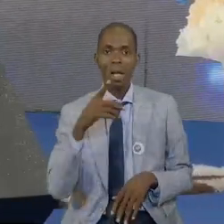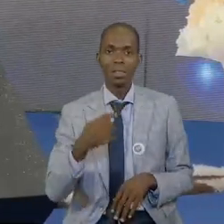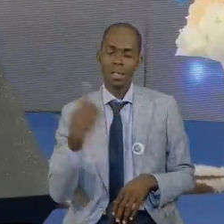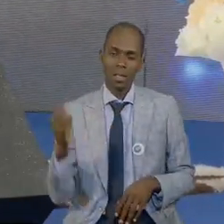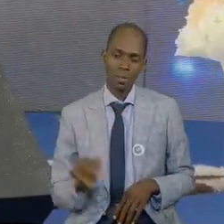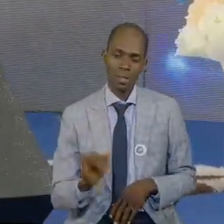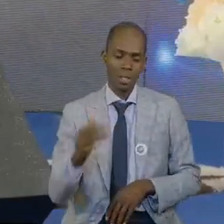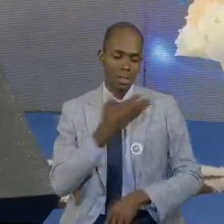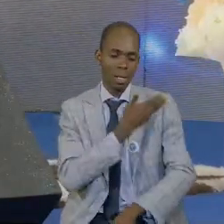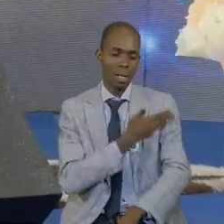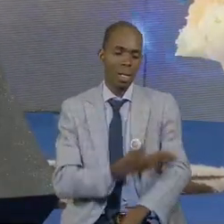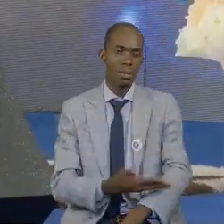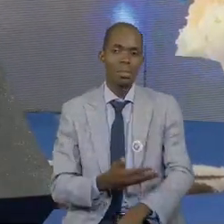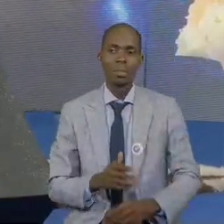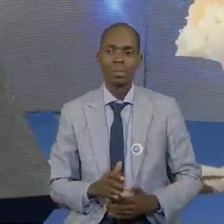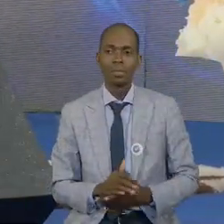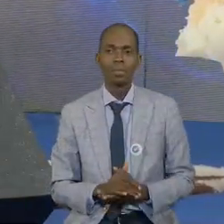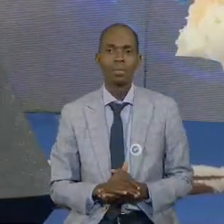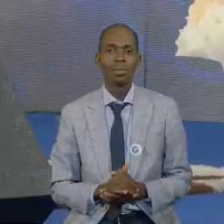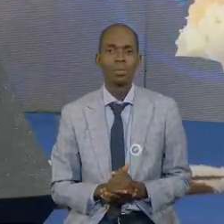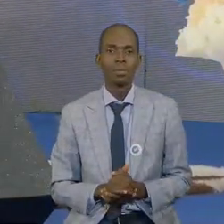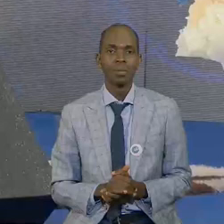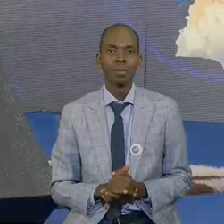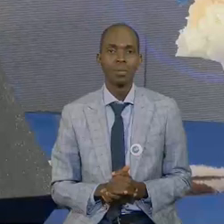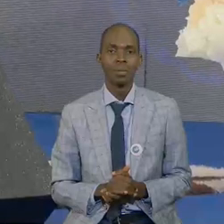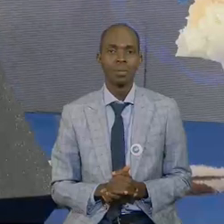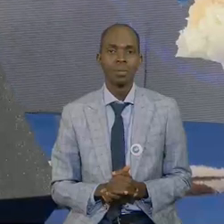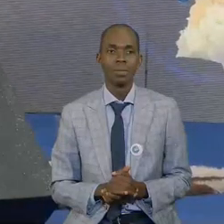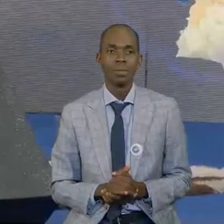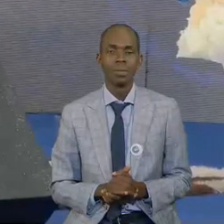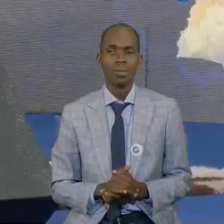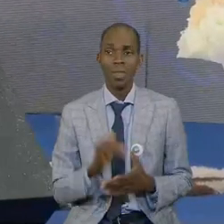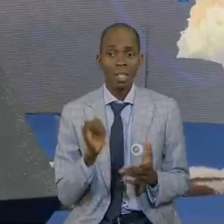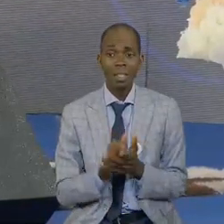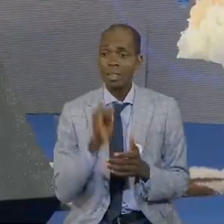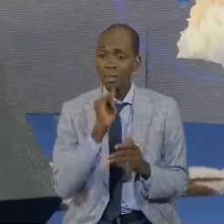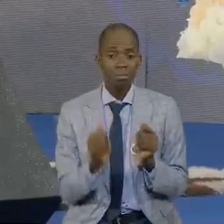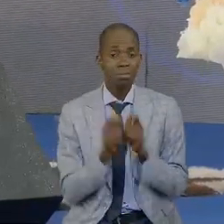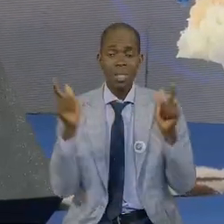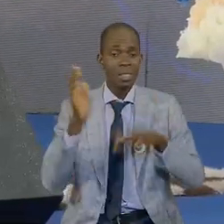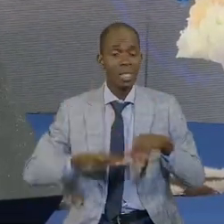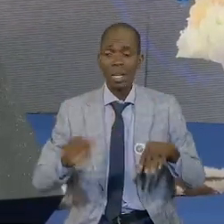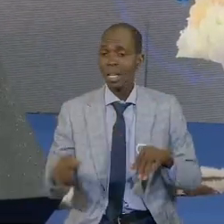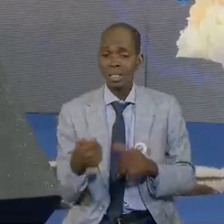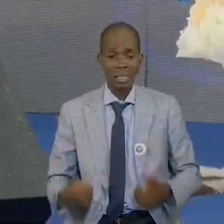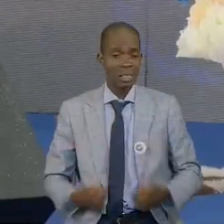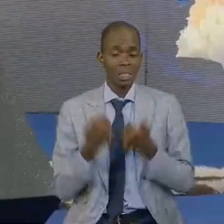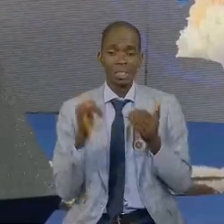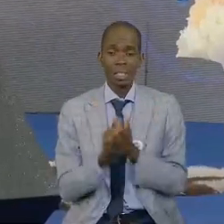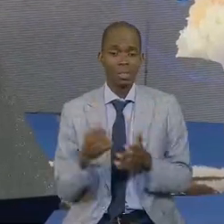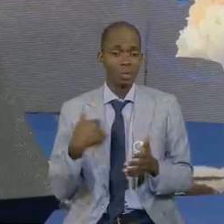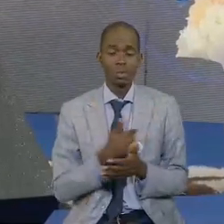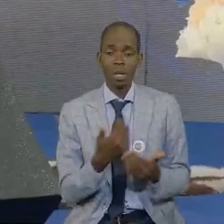everlasting arms. Et sous ses bras éternels est une retraite. That's greater than any challenge we'll ça c'est plus grand que tous les défis auxquels nous